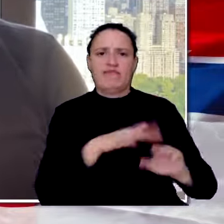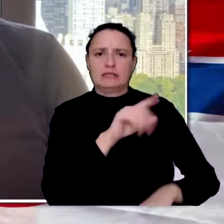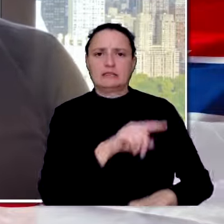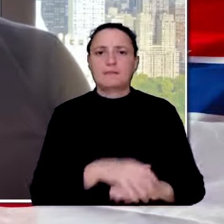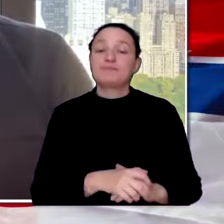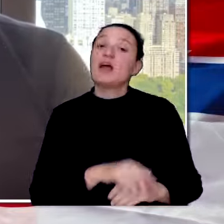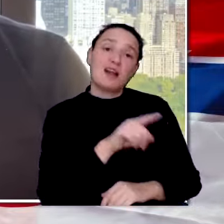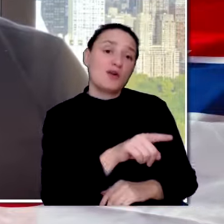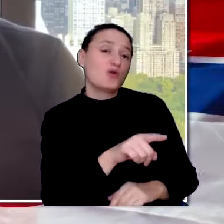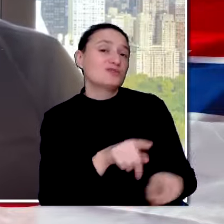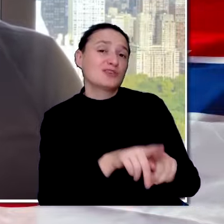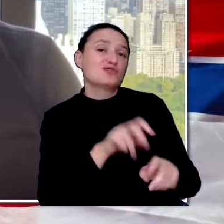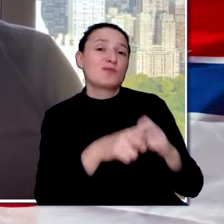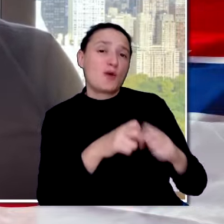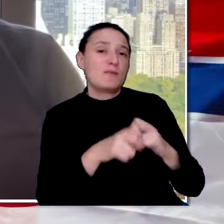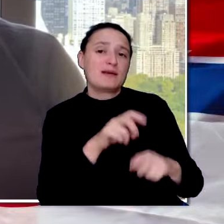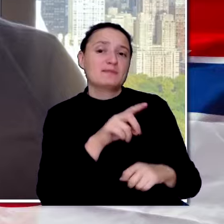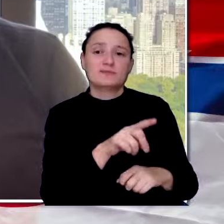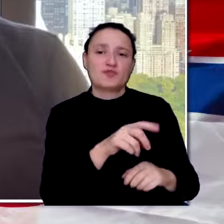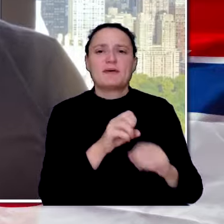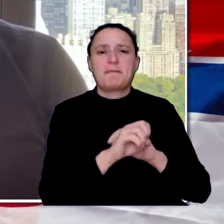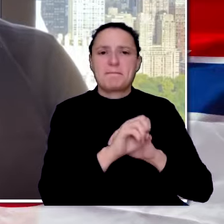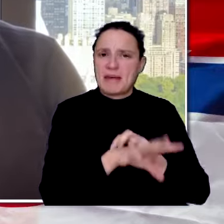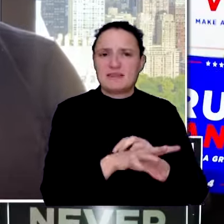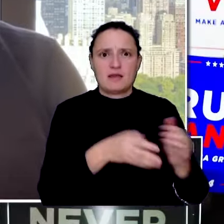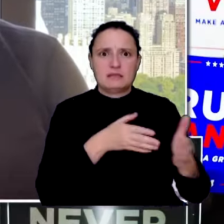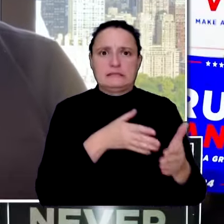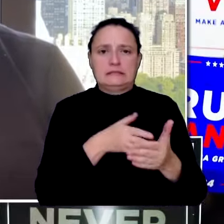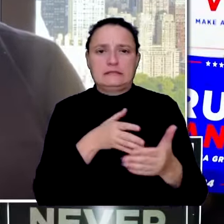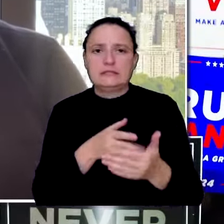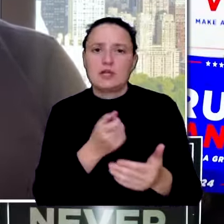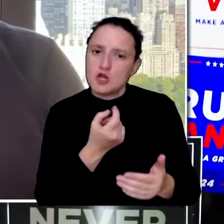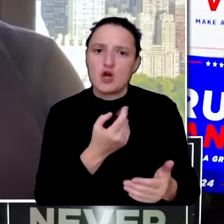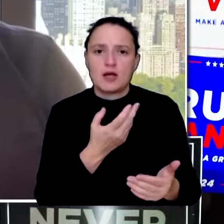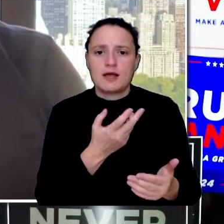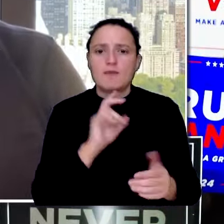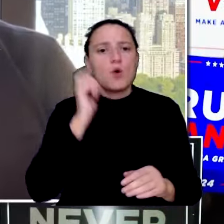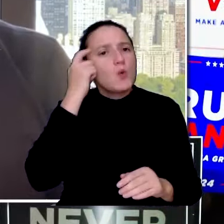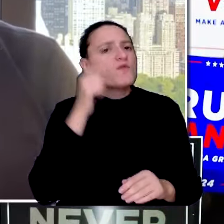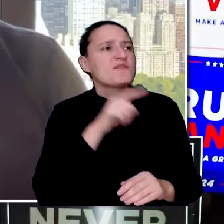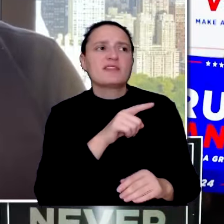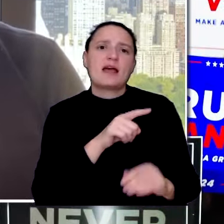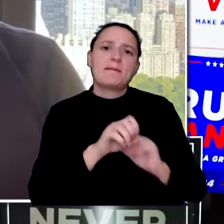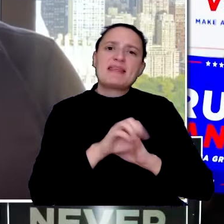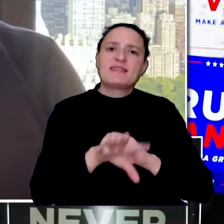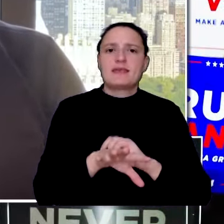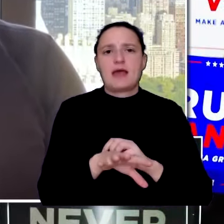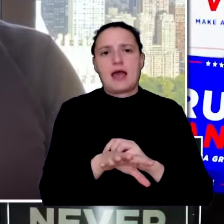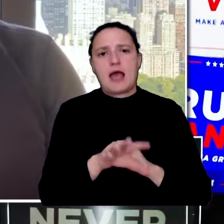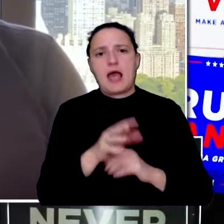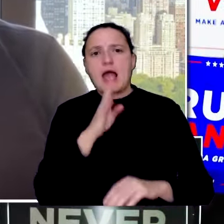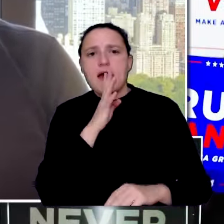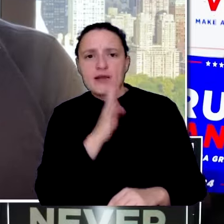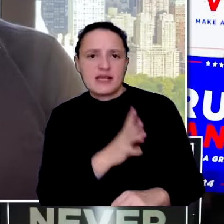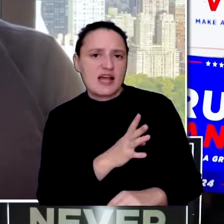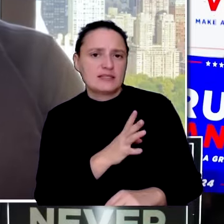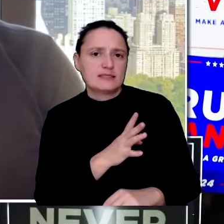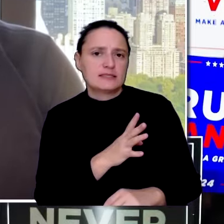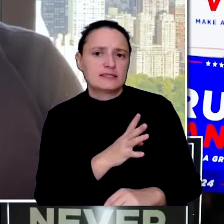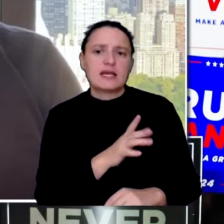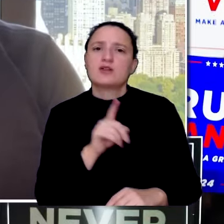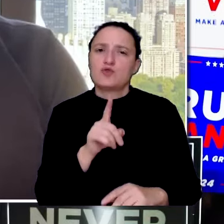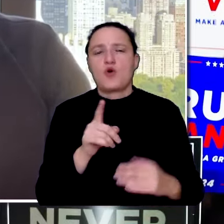ma ten problem, żeby się przebić do mediów, bo media z grubsza, jeżeli mówimy o tym mainstreamie amerykańskim, ten